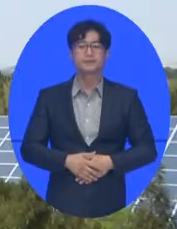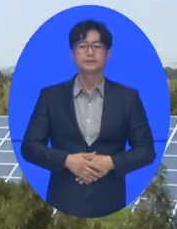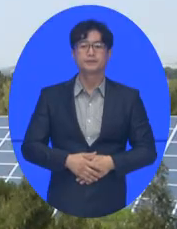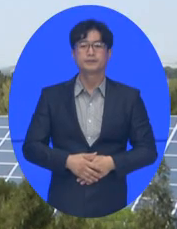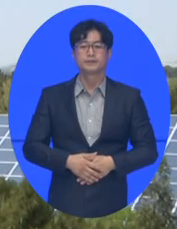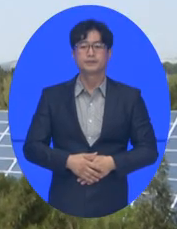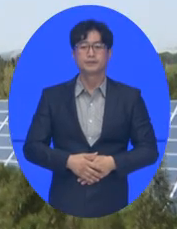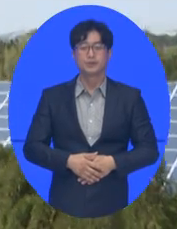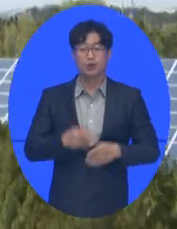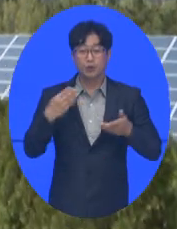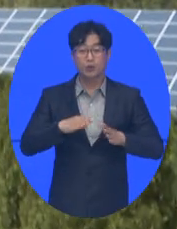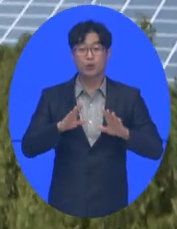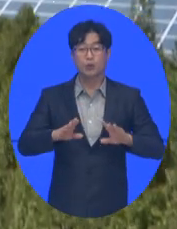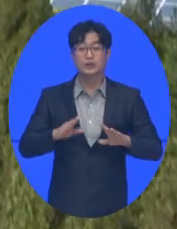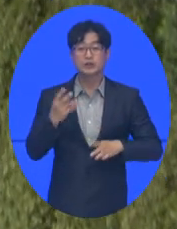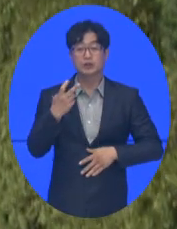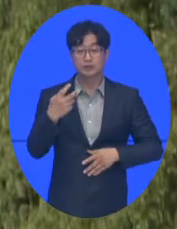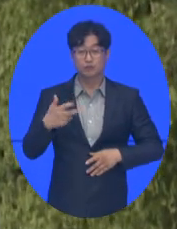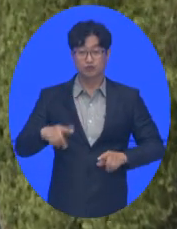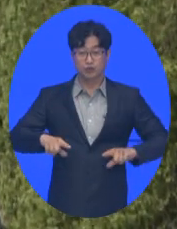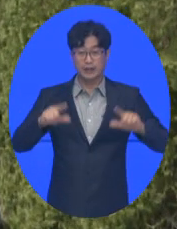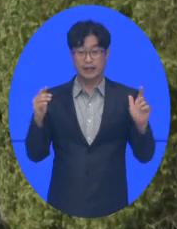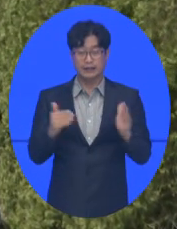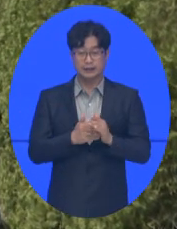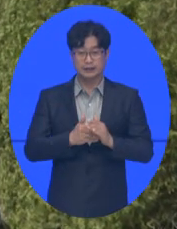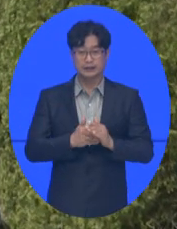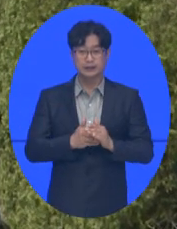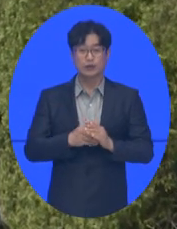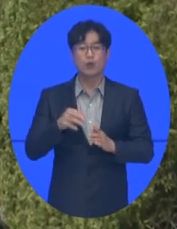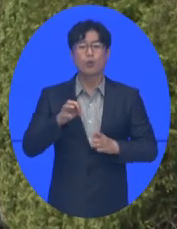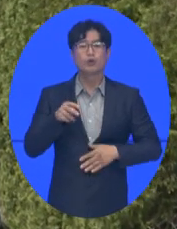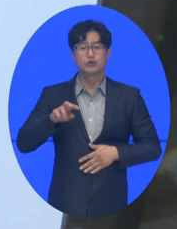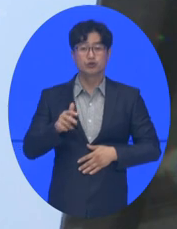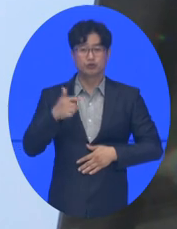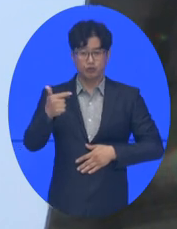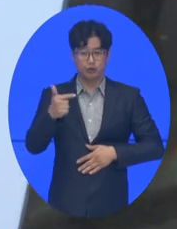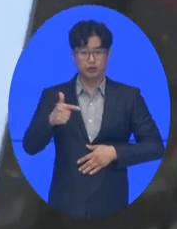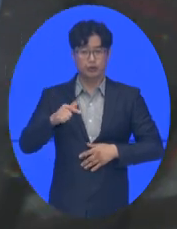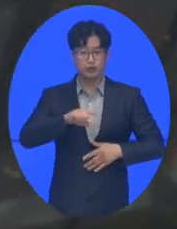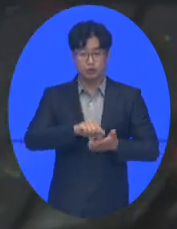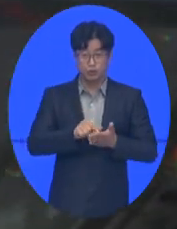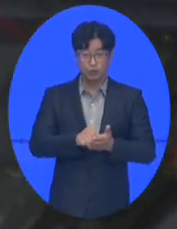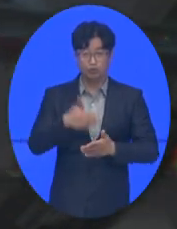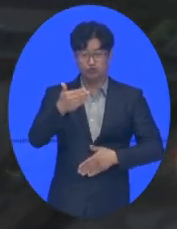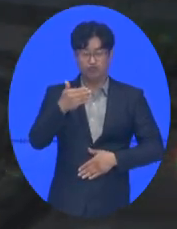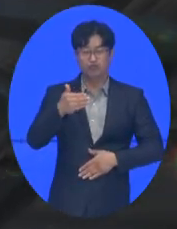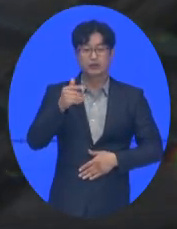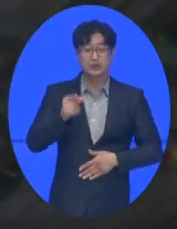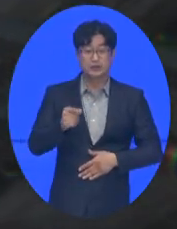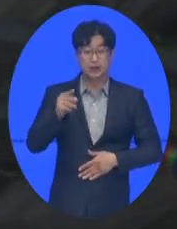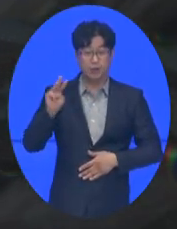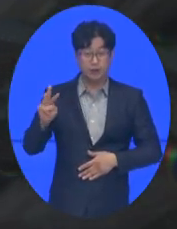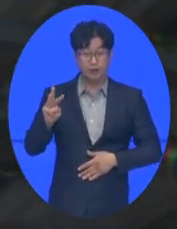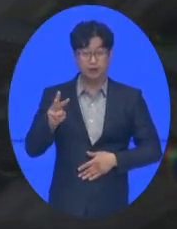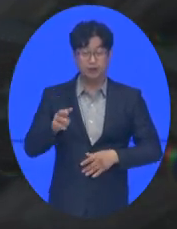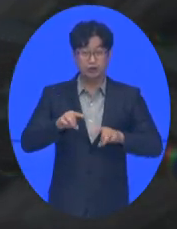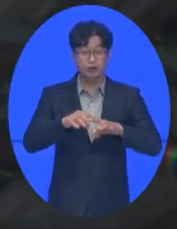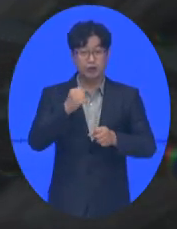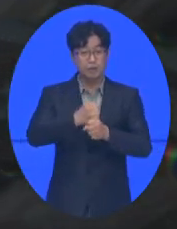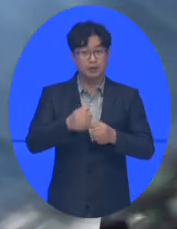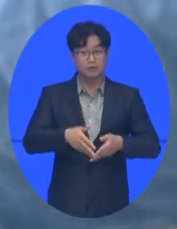하겠습니다. 경기도는 오는 2016년까지 원전 6개 규모인 9기가와트의 신재생에너지 발전시설을